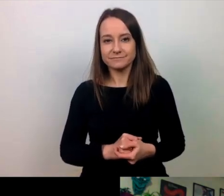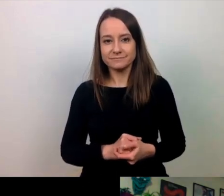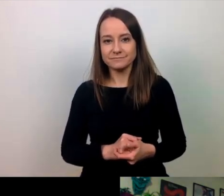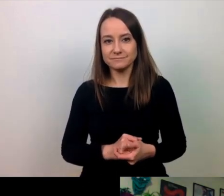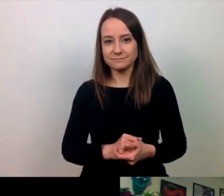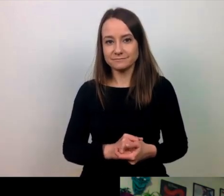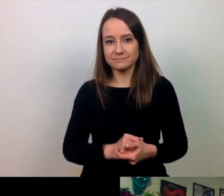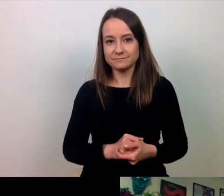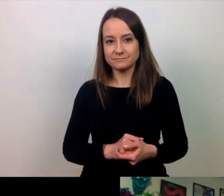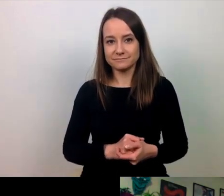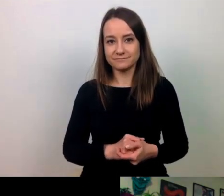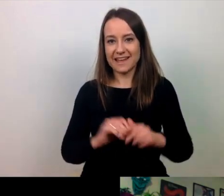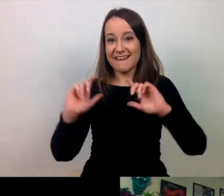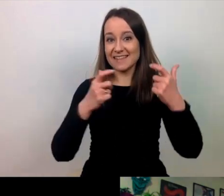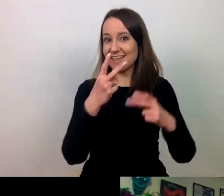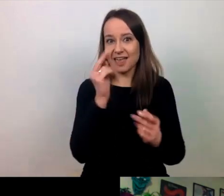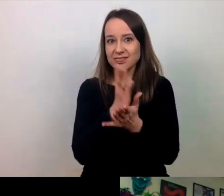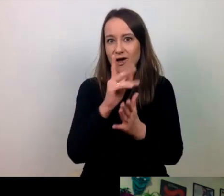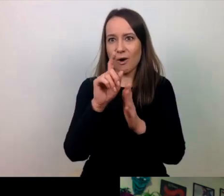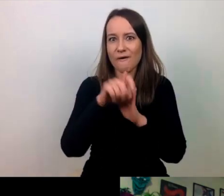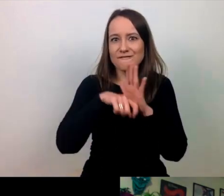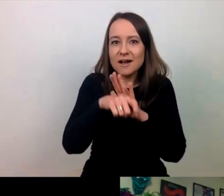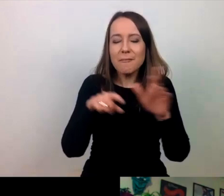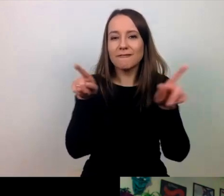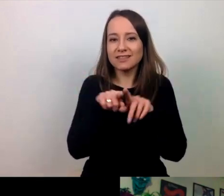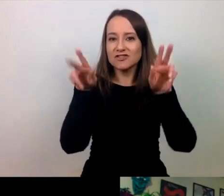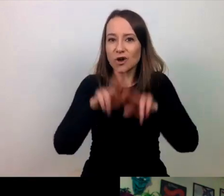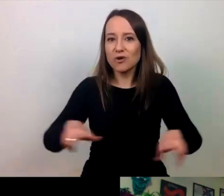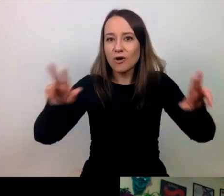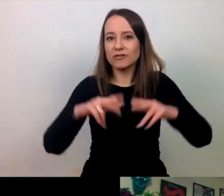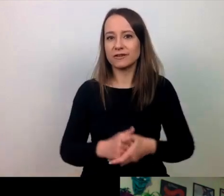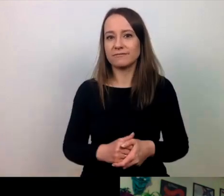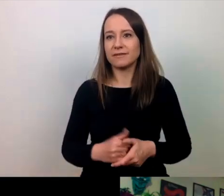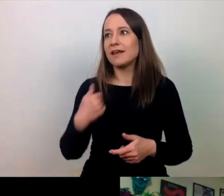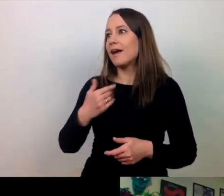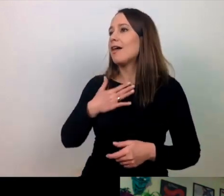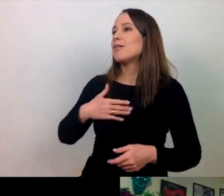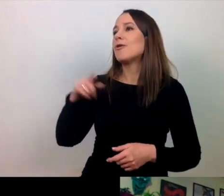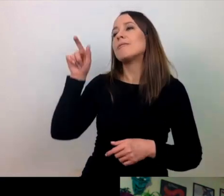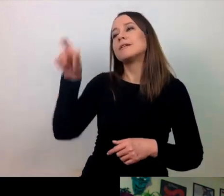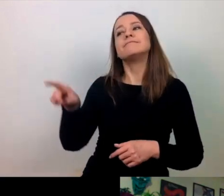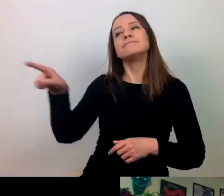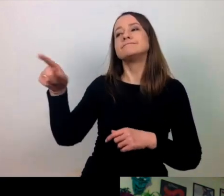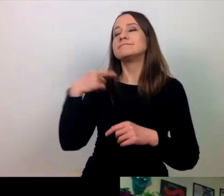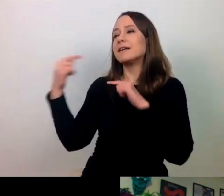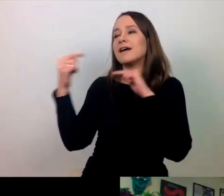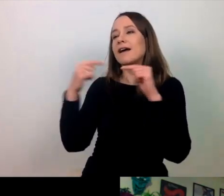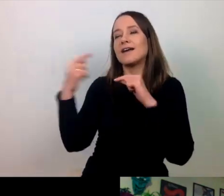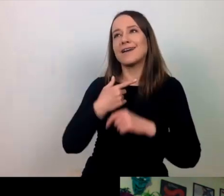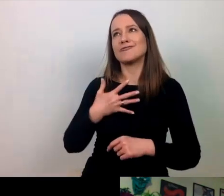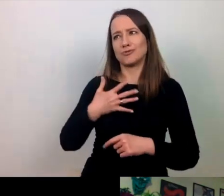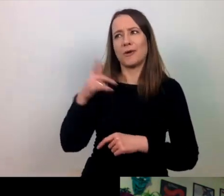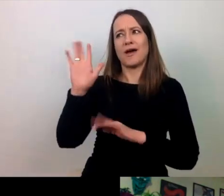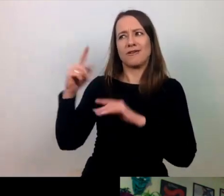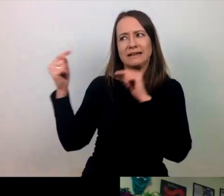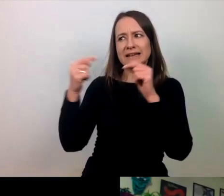takim wydarzeniem nie tylko filmowym, ale rodzinnym również. Powiem ci, że uwielbiam z tobą rozmawiać. Ja czułem, że się czegoś dowiem, ale nie wiedziałem, że to będzie aż taki